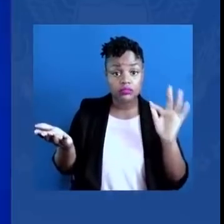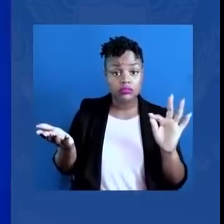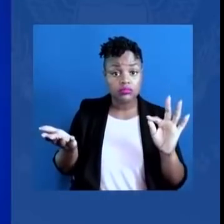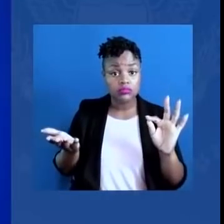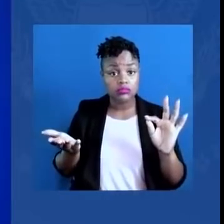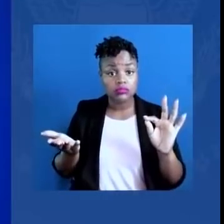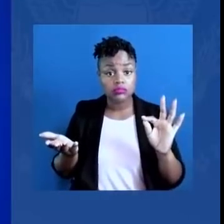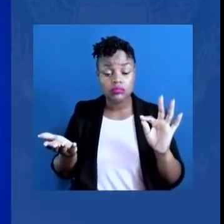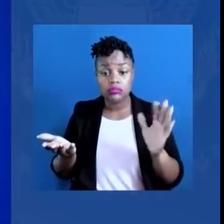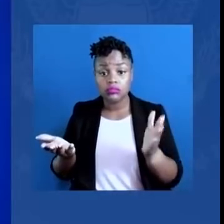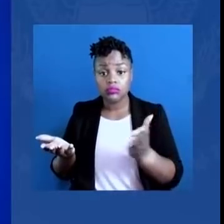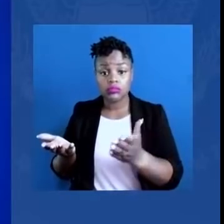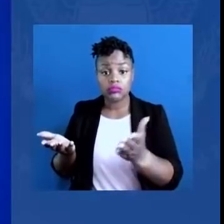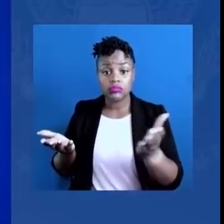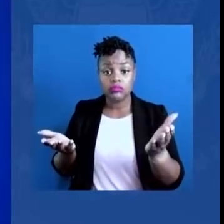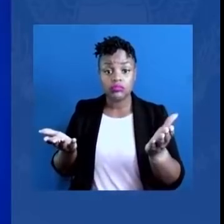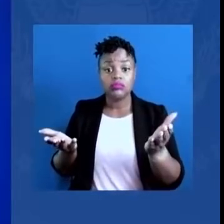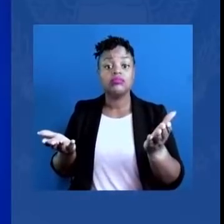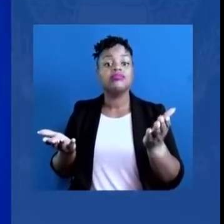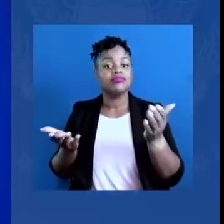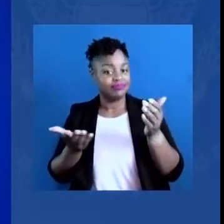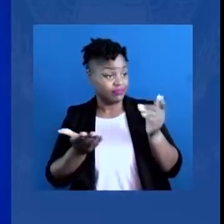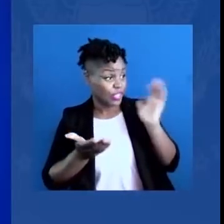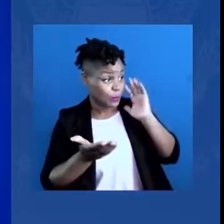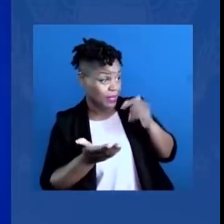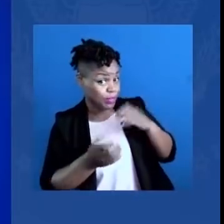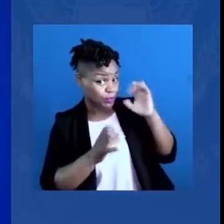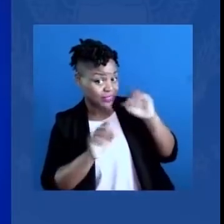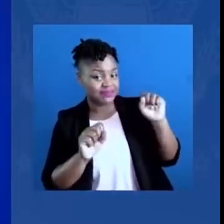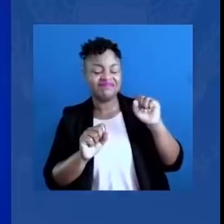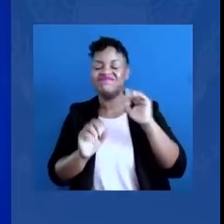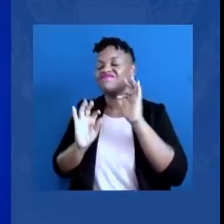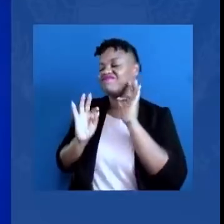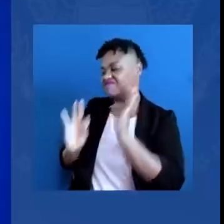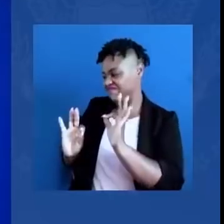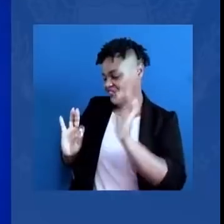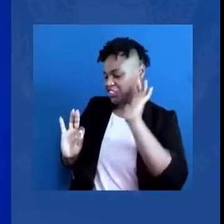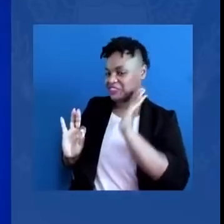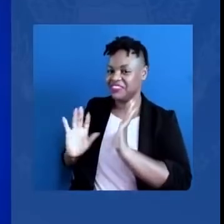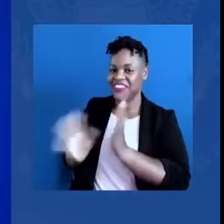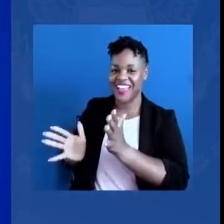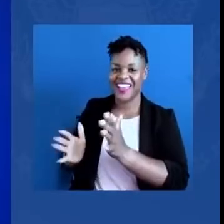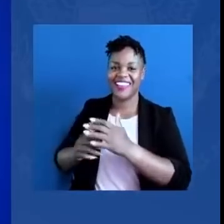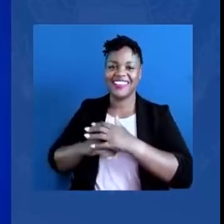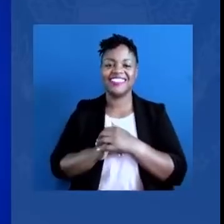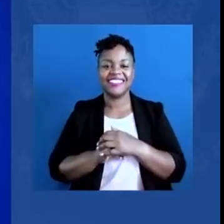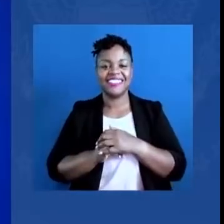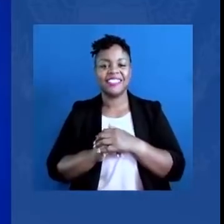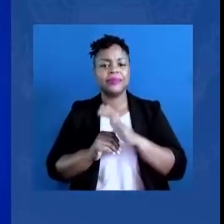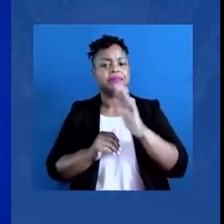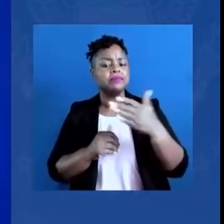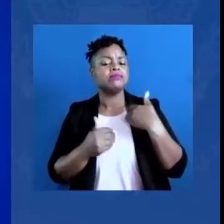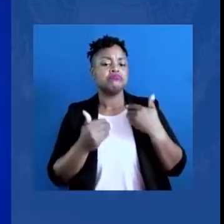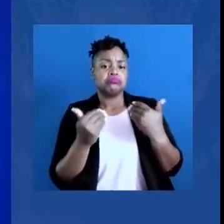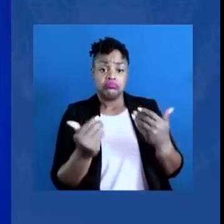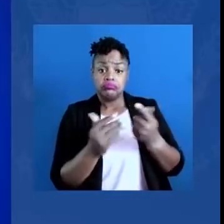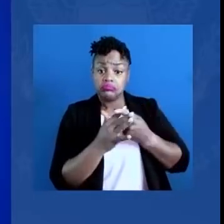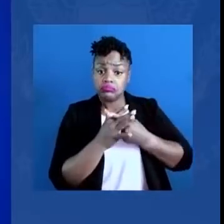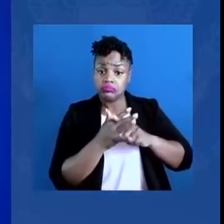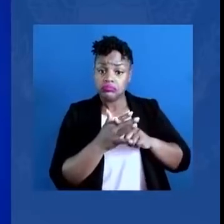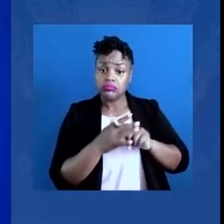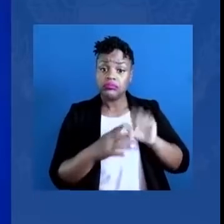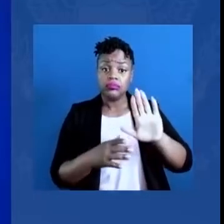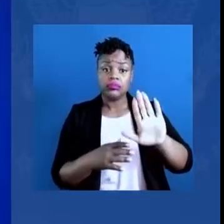baaritaan ee weerarkii Mareykanka madaxweynaha dalka Mareykanka Joe Biden ayaa wuxuu faray waaxda cadaaladda iyo hay'adaha kale ee dawladda